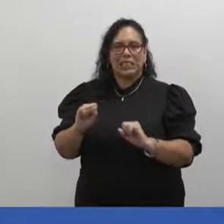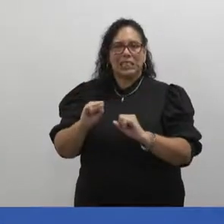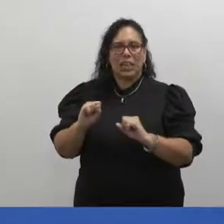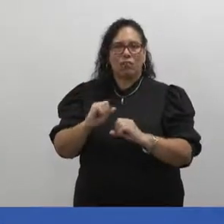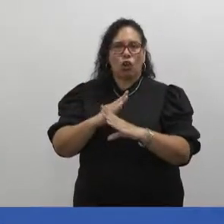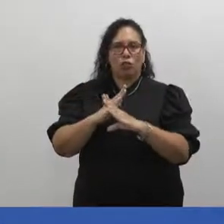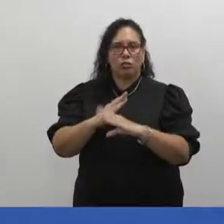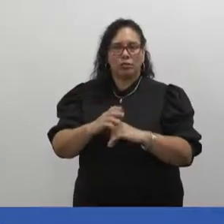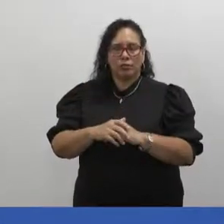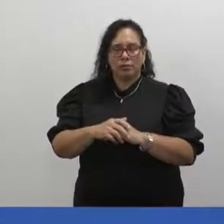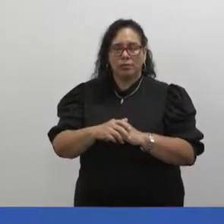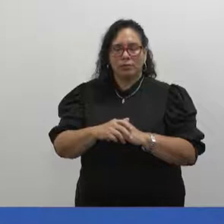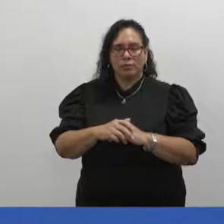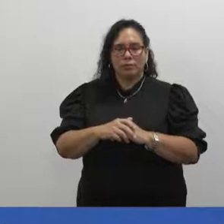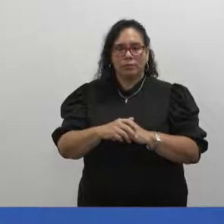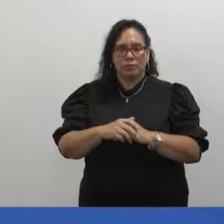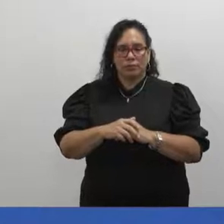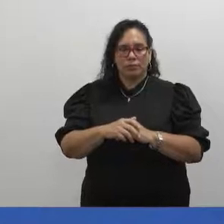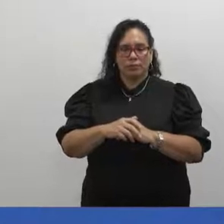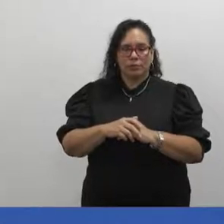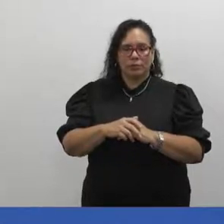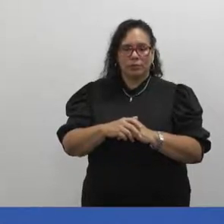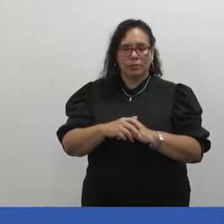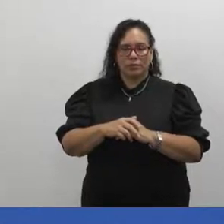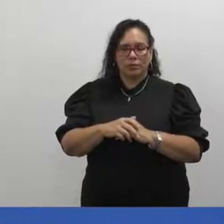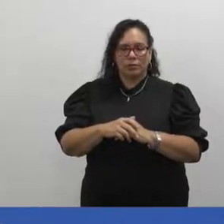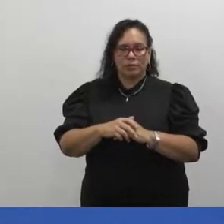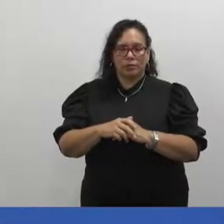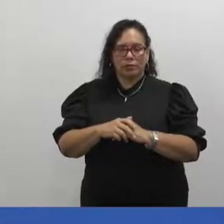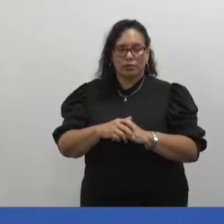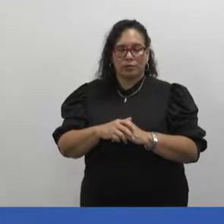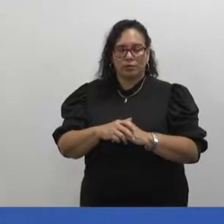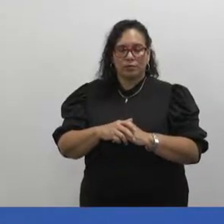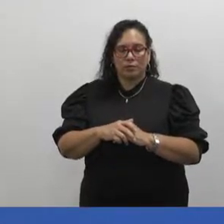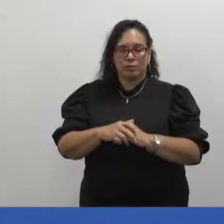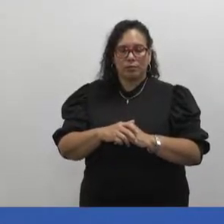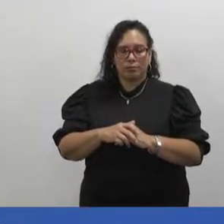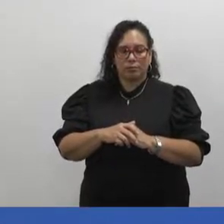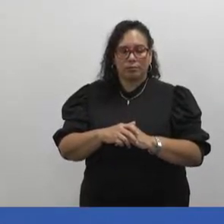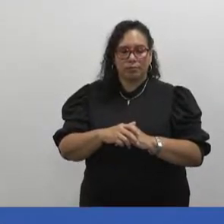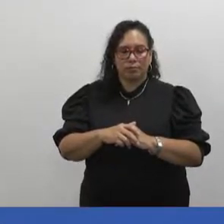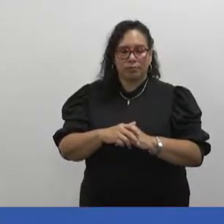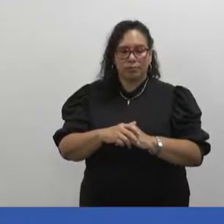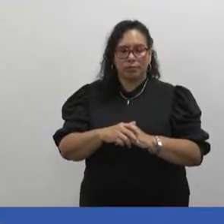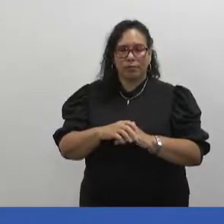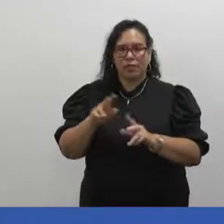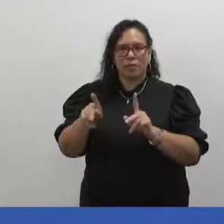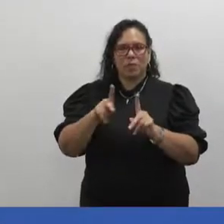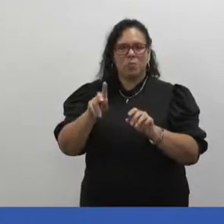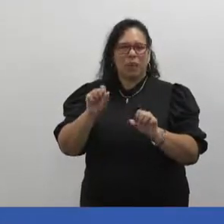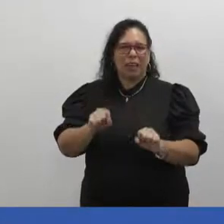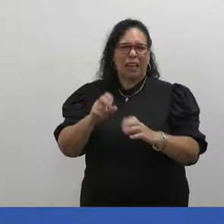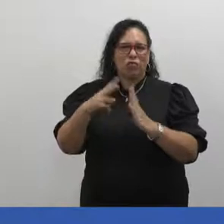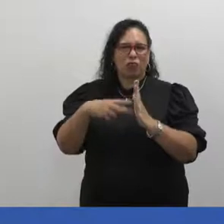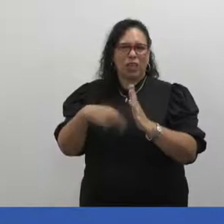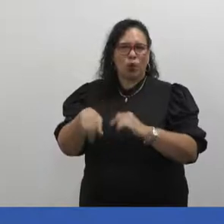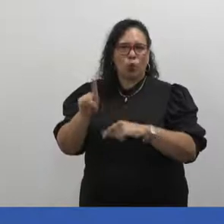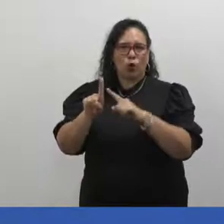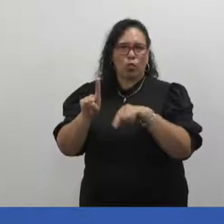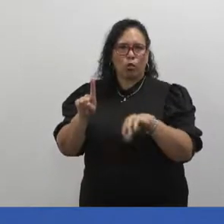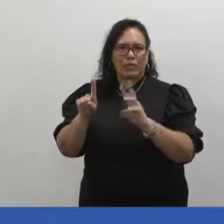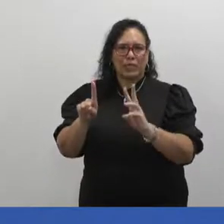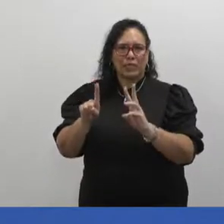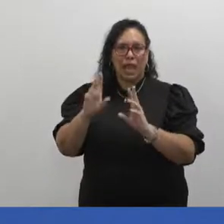vaka bị messi nưng từ lơ away từ lơ cái càng nghe đây dương ban sanh ya thà dương năng pra vi từ lơ nu rung mực